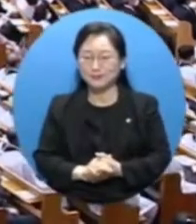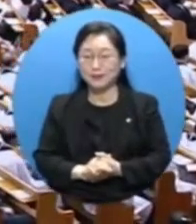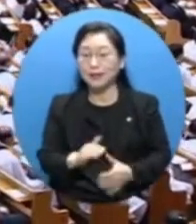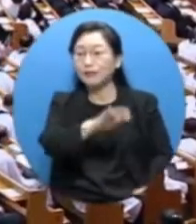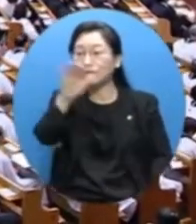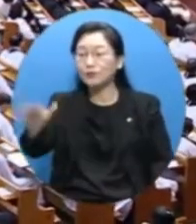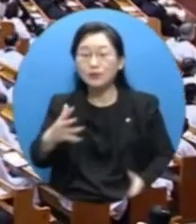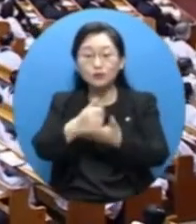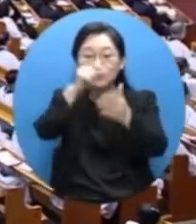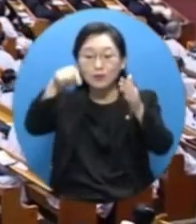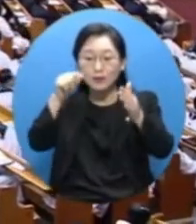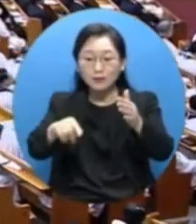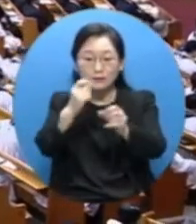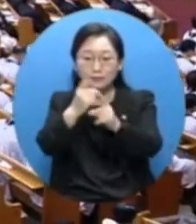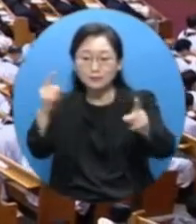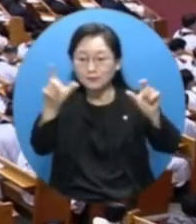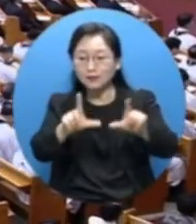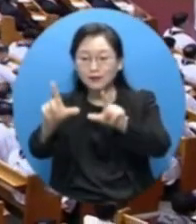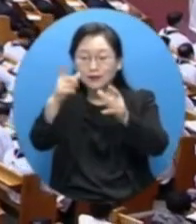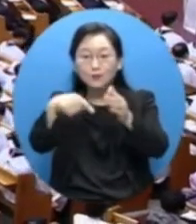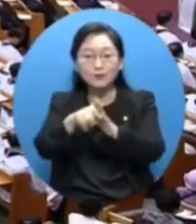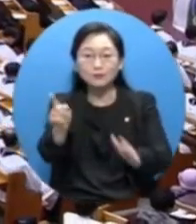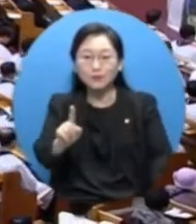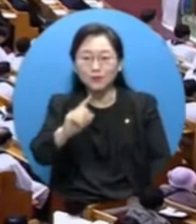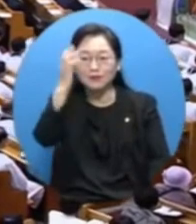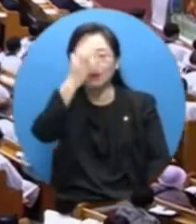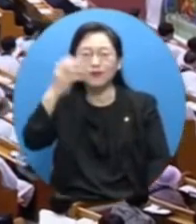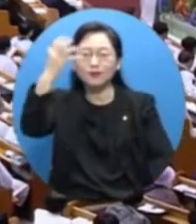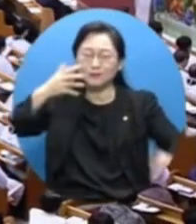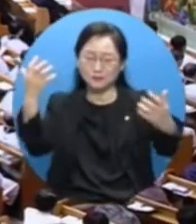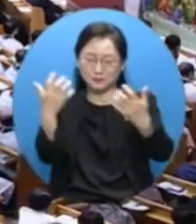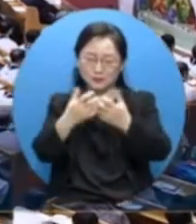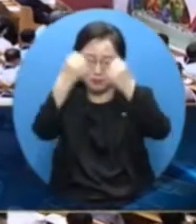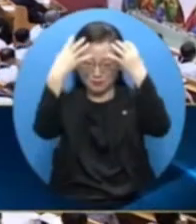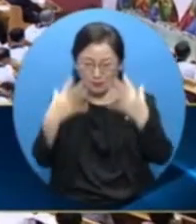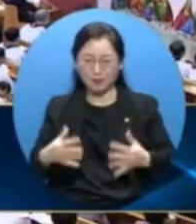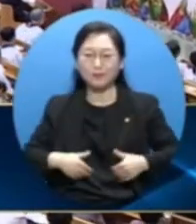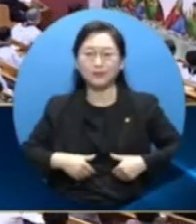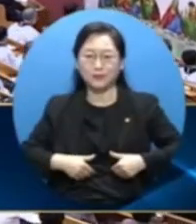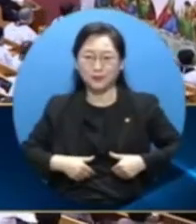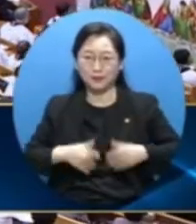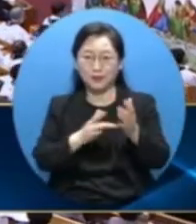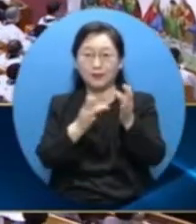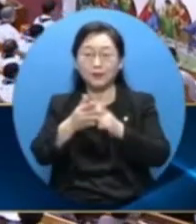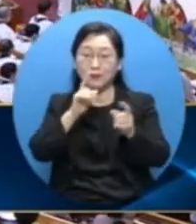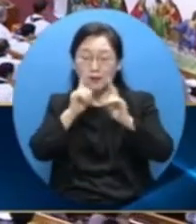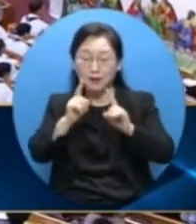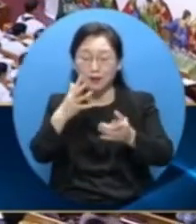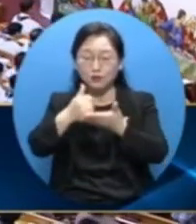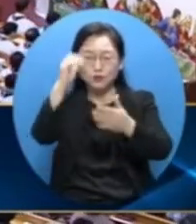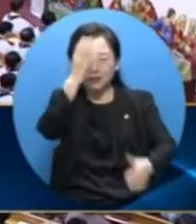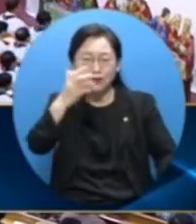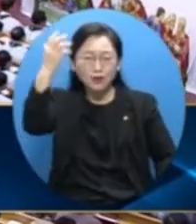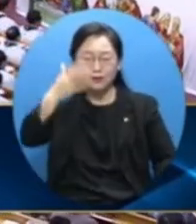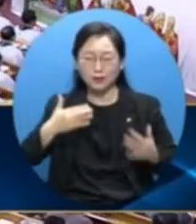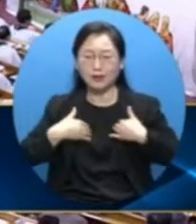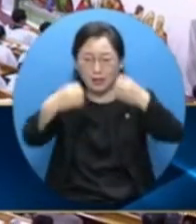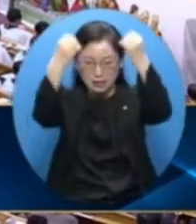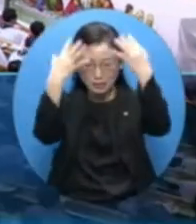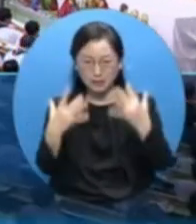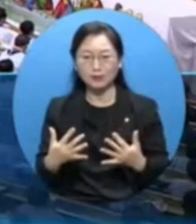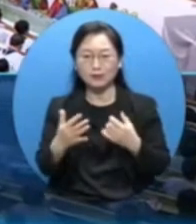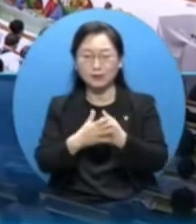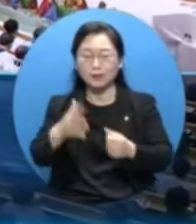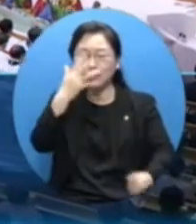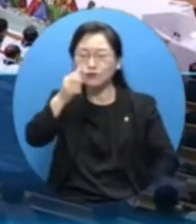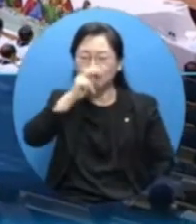우리가 주님 앞에서 승리의 삶을 살기 위해서는 성령이 임하셔야 되는 것입니다. 예수님께서 말씀하셨습니다. 주의 성령이 내게 임하셨으니